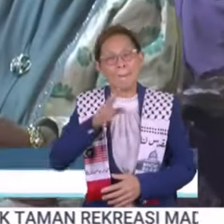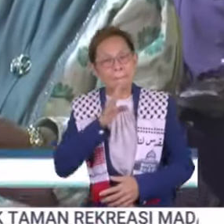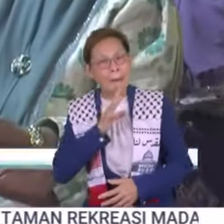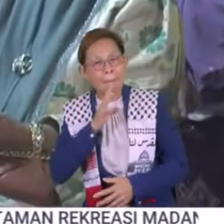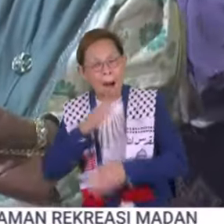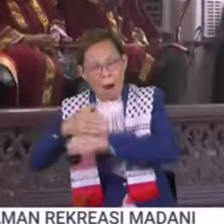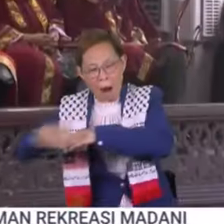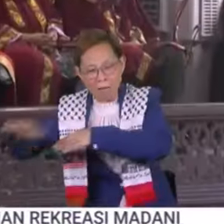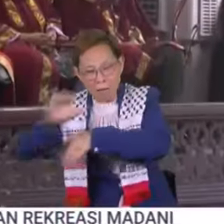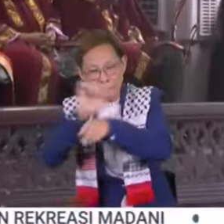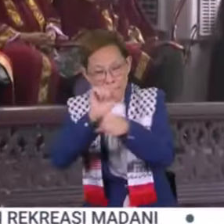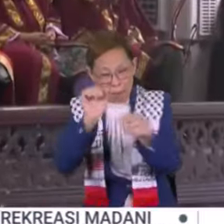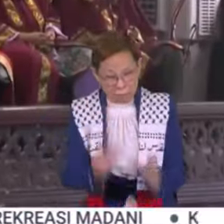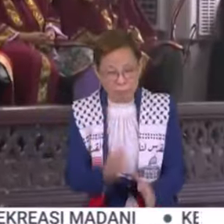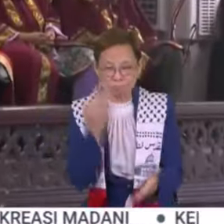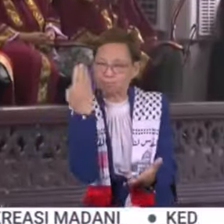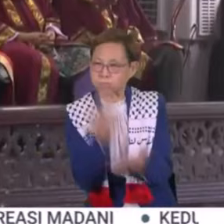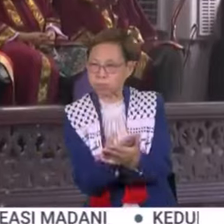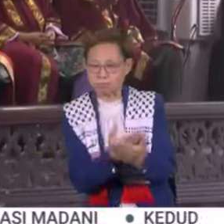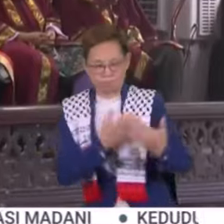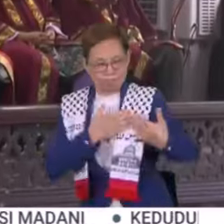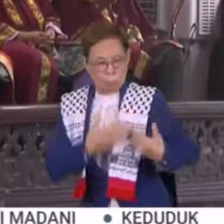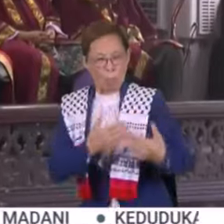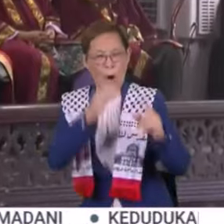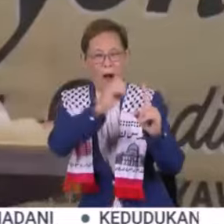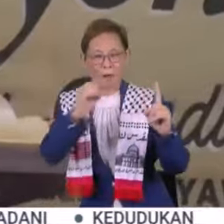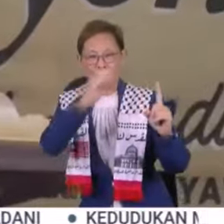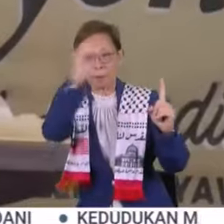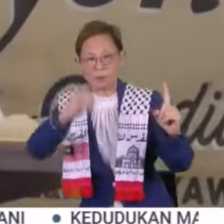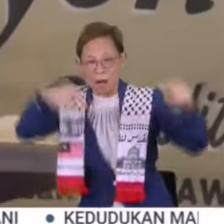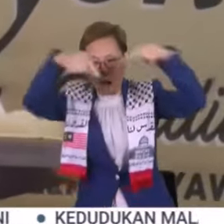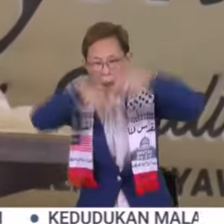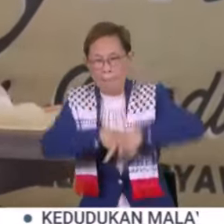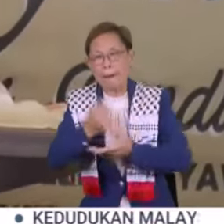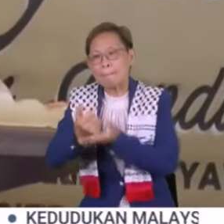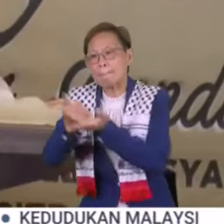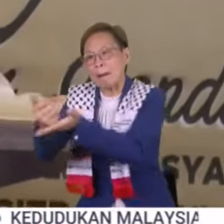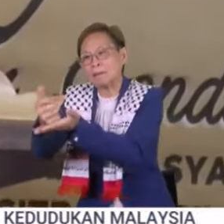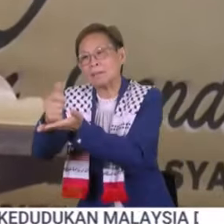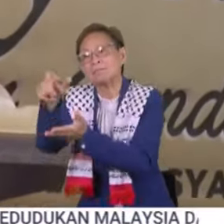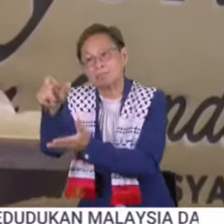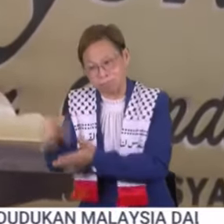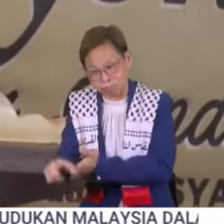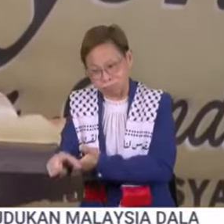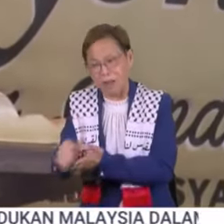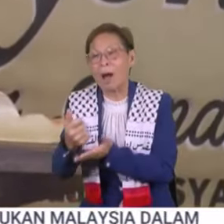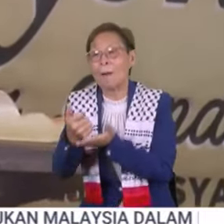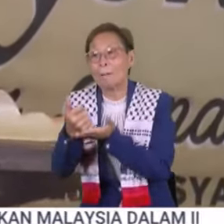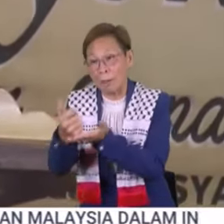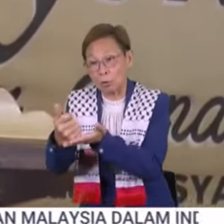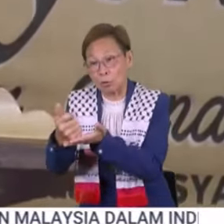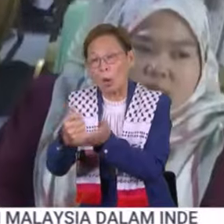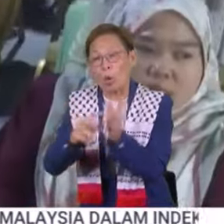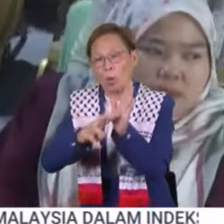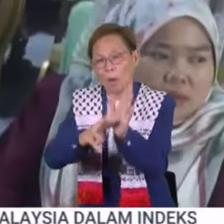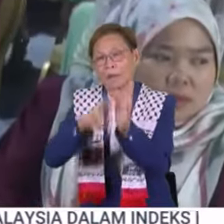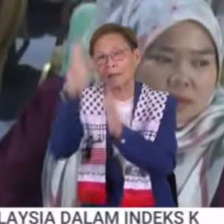Ujarnya, penghantaran jentera bukti komitmen penuh UMNO membantu calon yang mewakili kerajaan perpaduan.